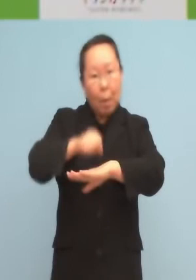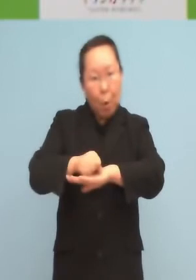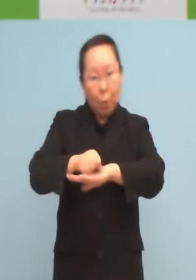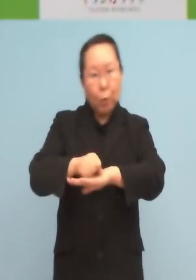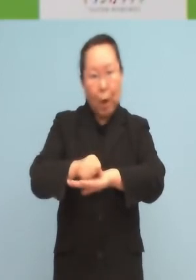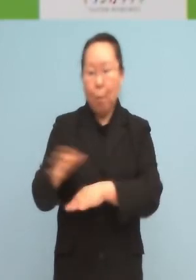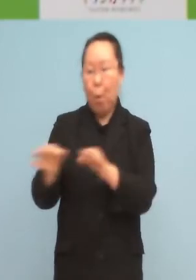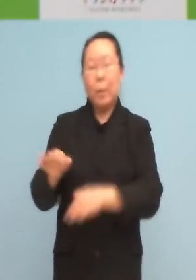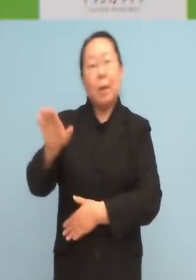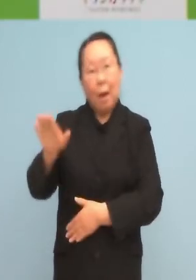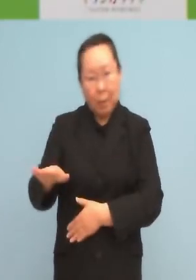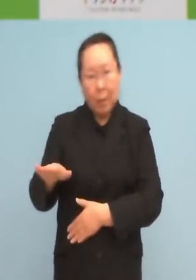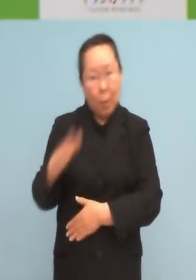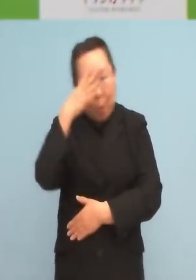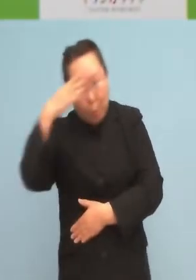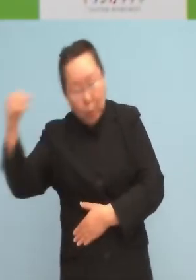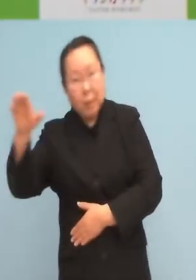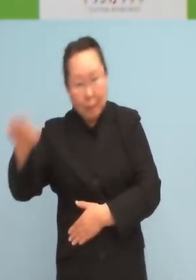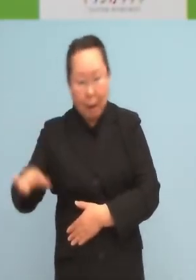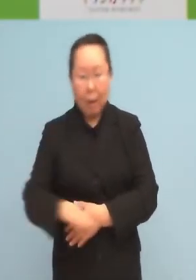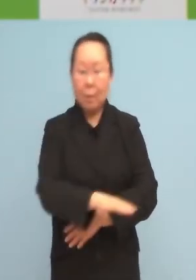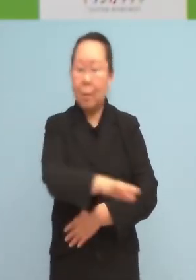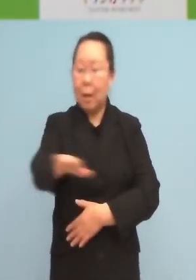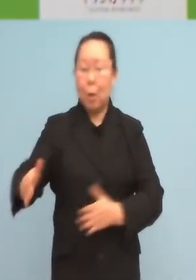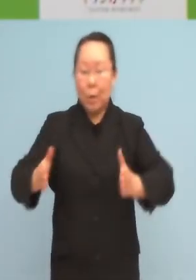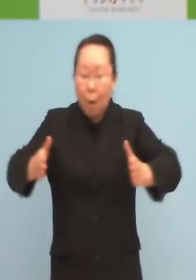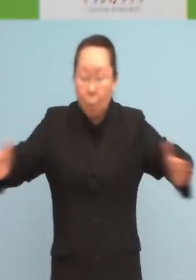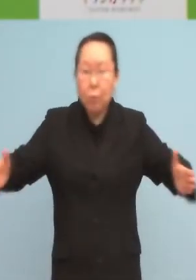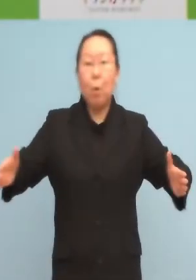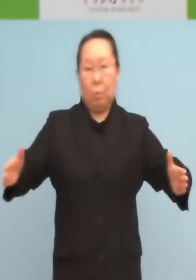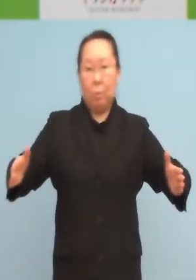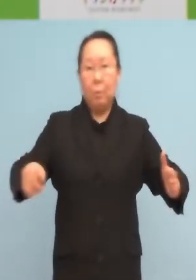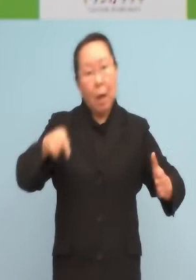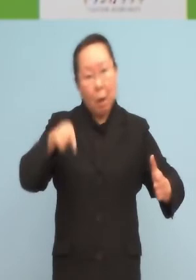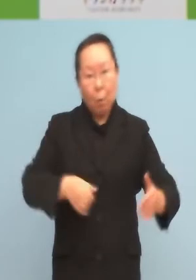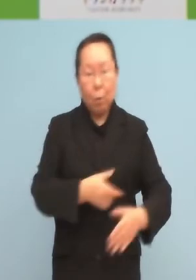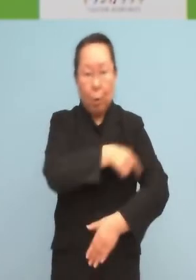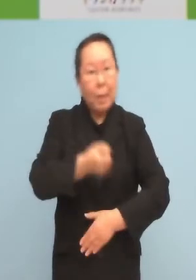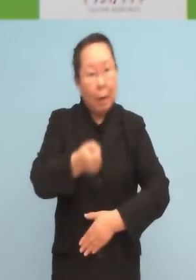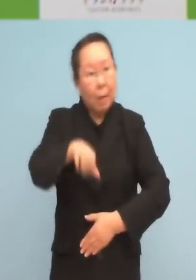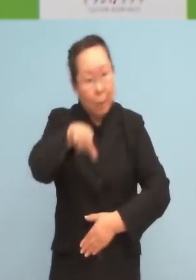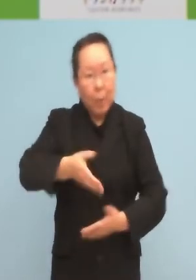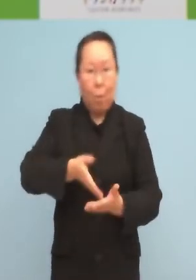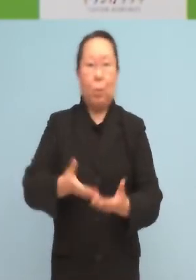店済みでありますが、そこが大変人気があって増床したということも この場でもご報告を申し上げたところでありますが、今年の